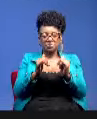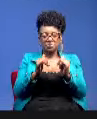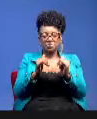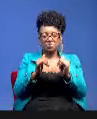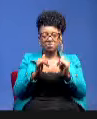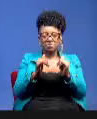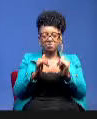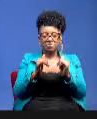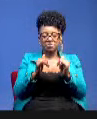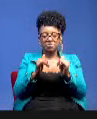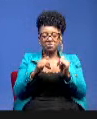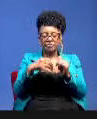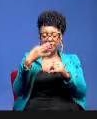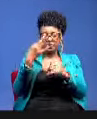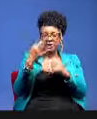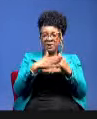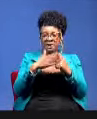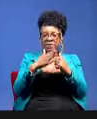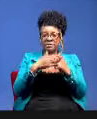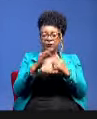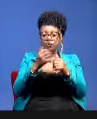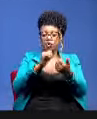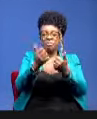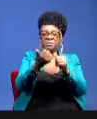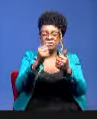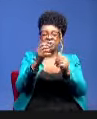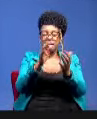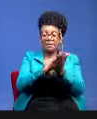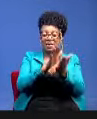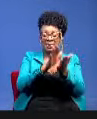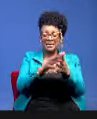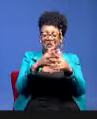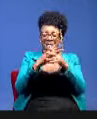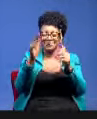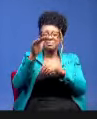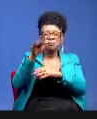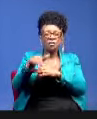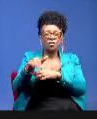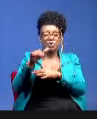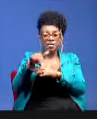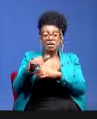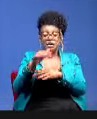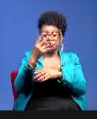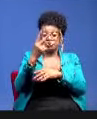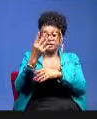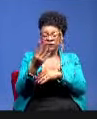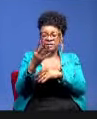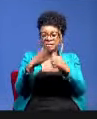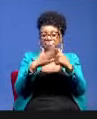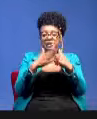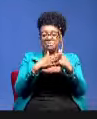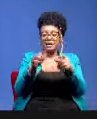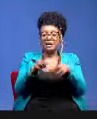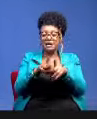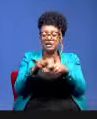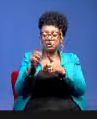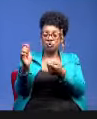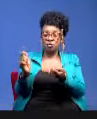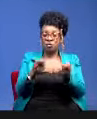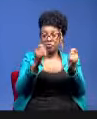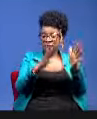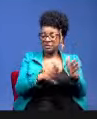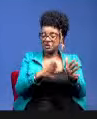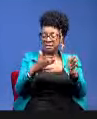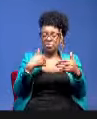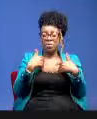Makala ya 39 ya mashindano ya benki linoa nanga asubuhi na mapema tarehe 20 Septemba huko wanagofu wakijitosa